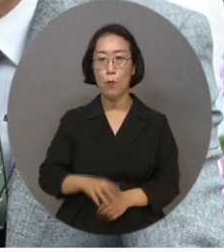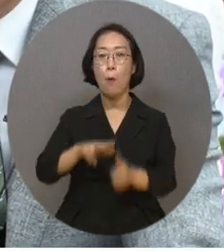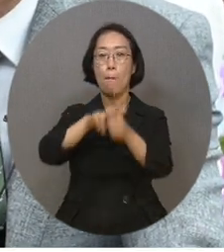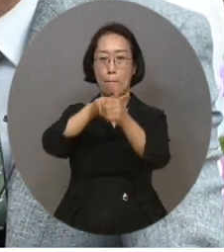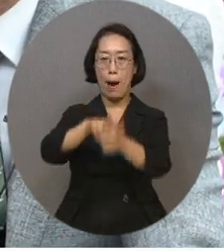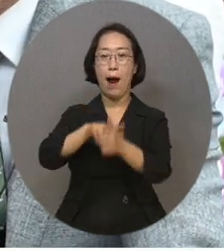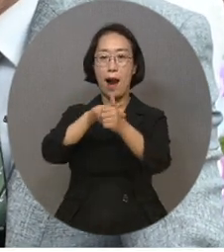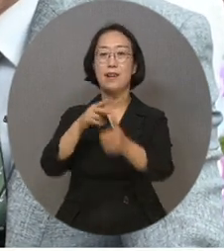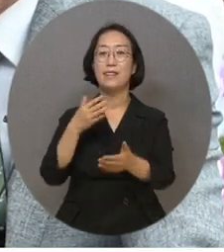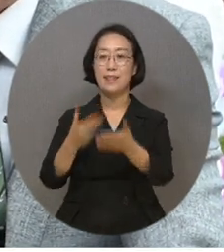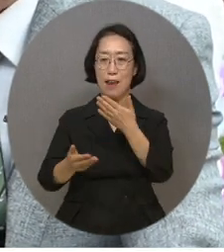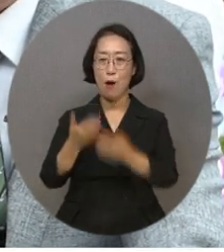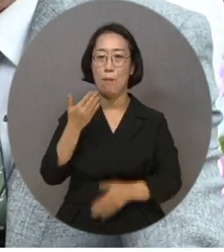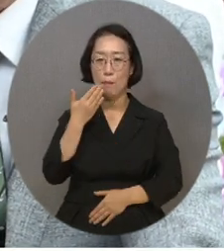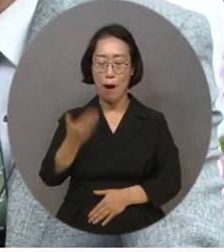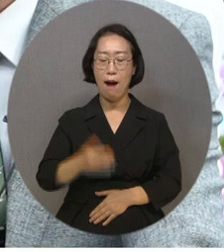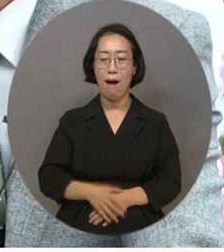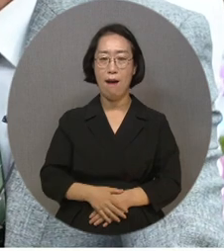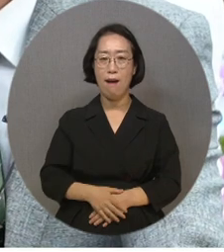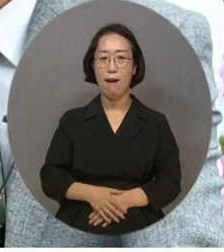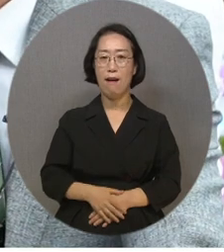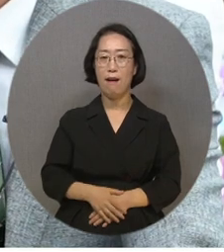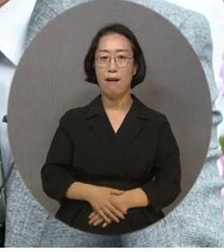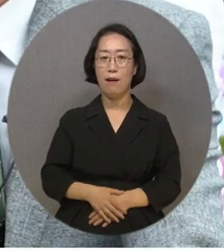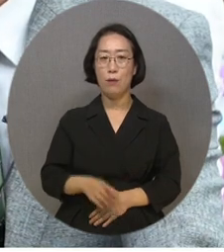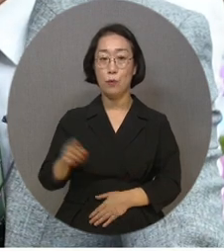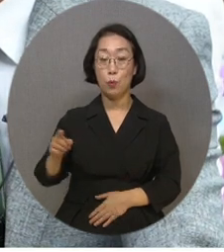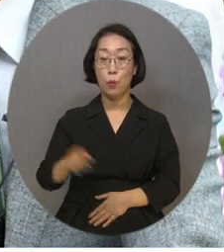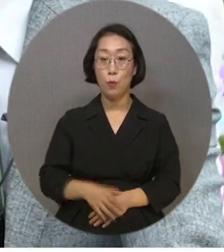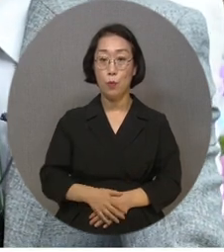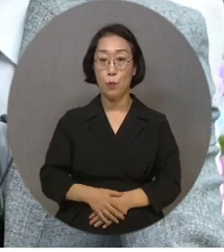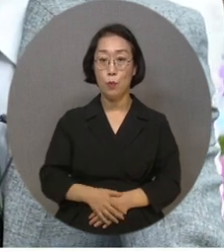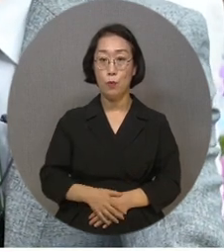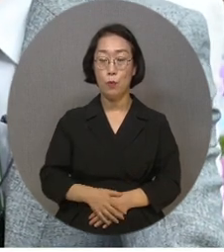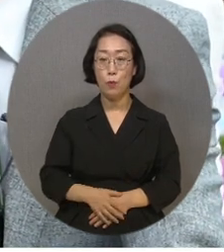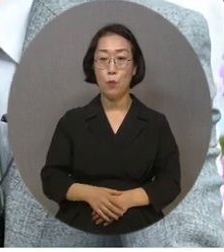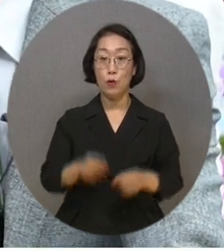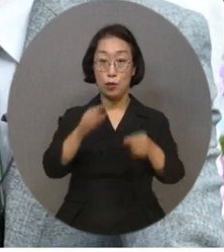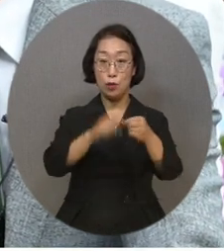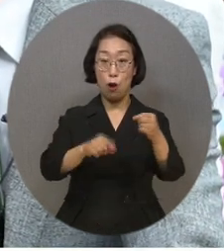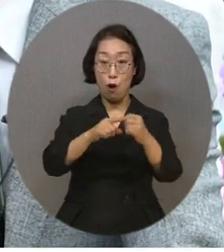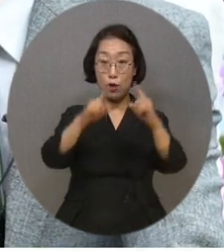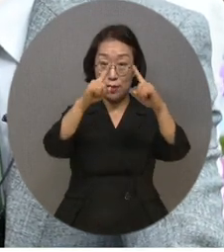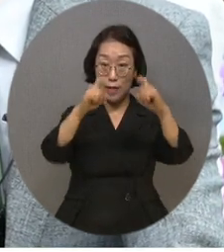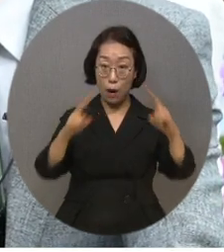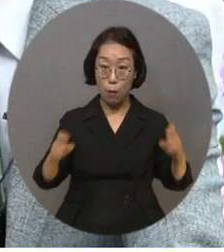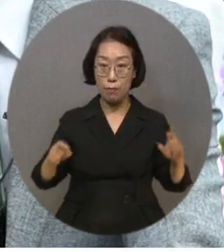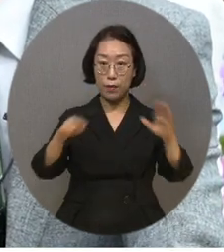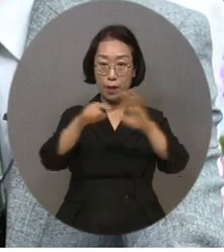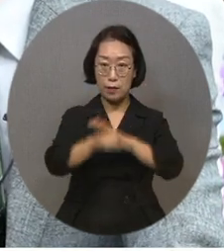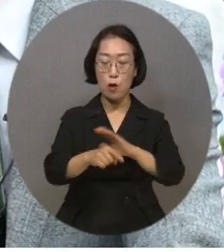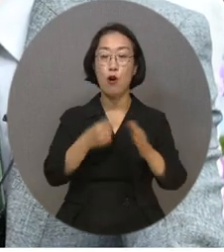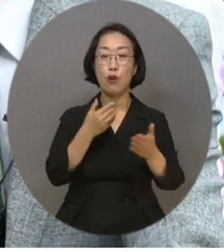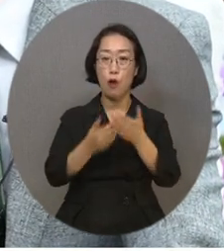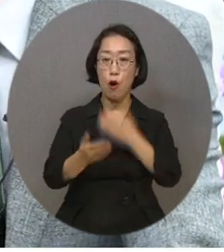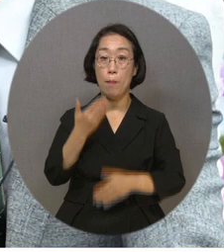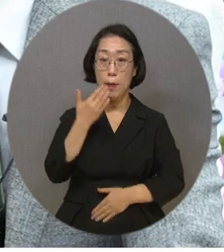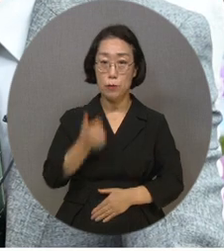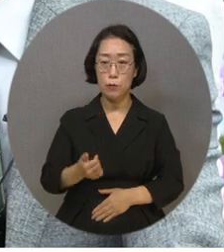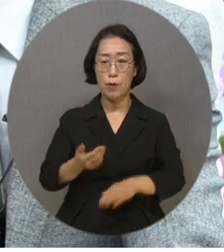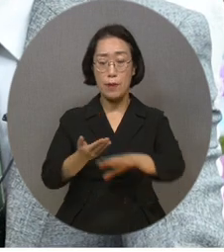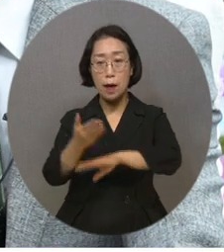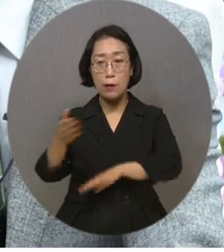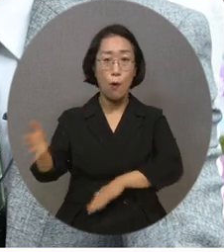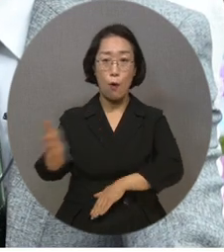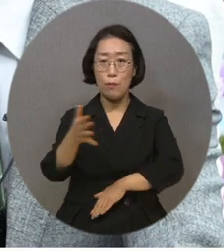있는데 승마 체험, 더군다나 이제 또 선운산에 있는 템플스테이 이런 것 등 굉장히 다른 지역에 없는